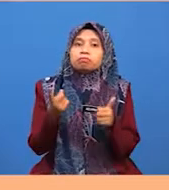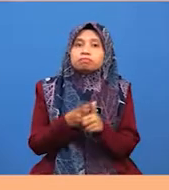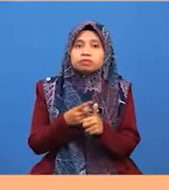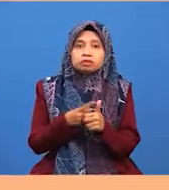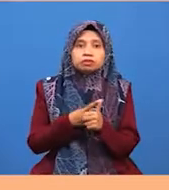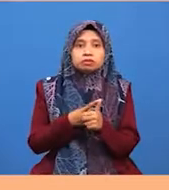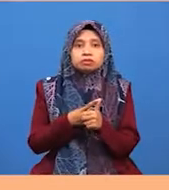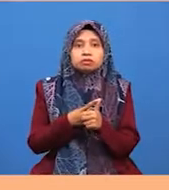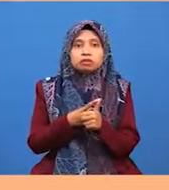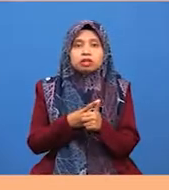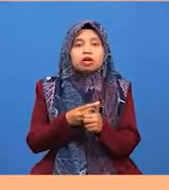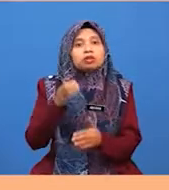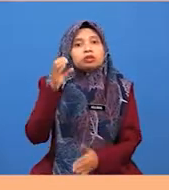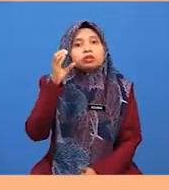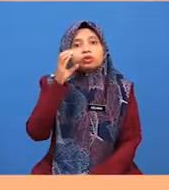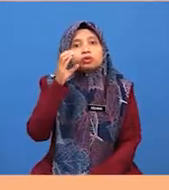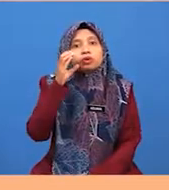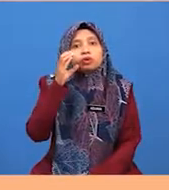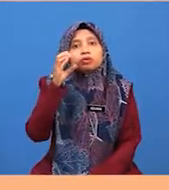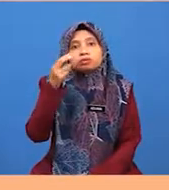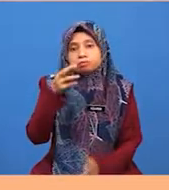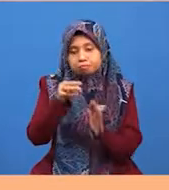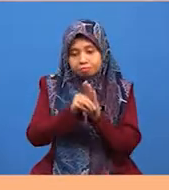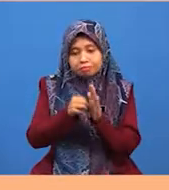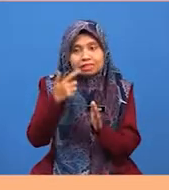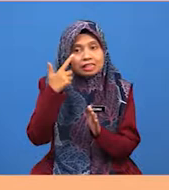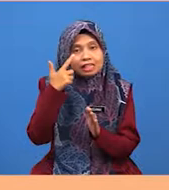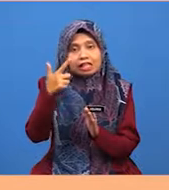pertama, Chong melihat cermin.